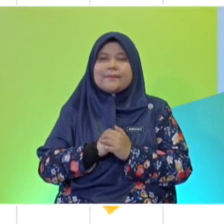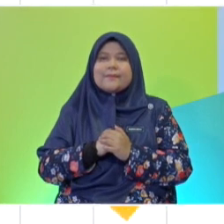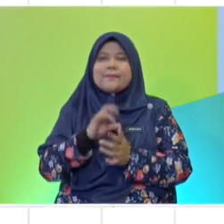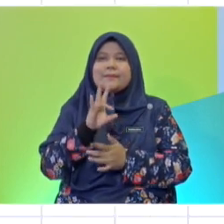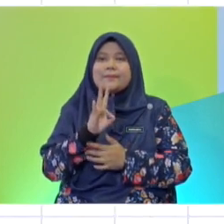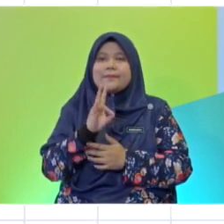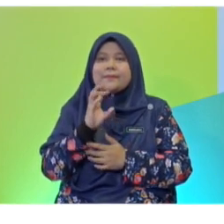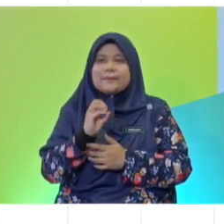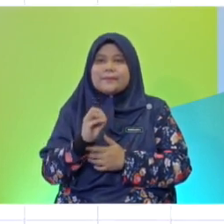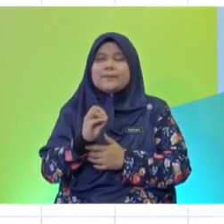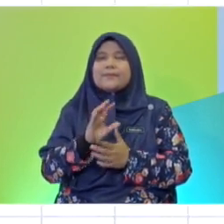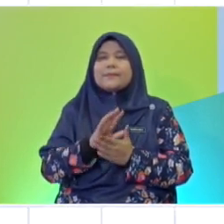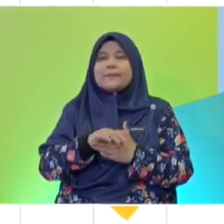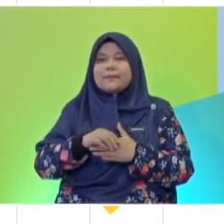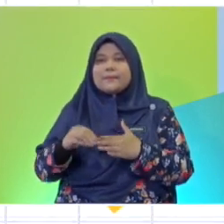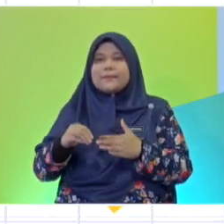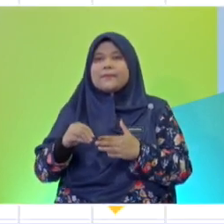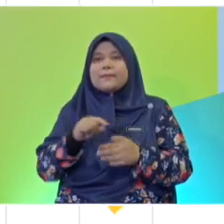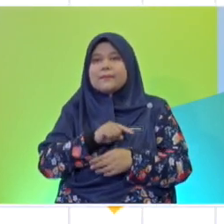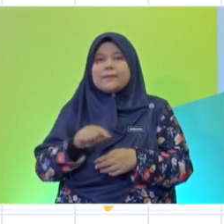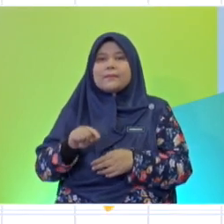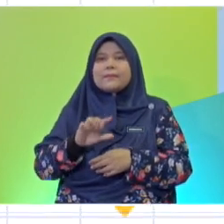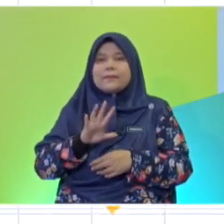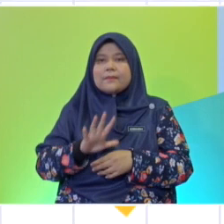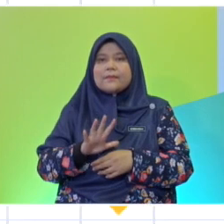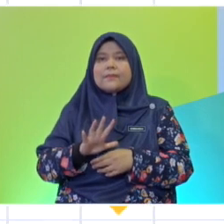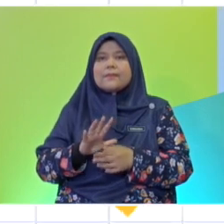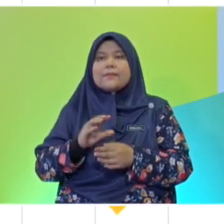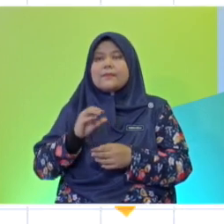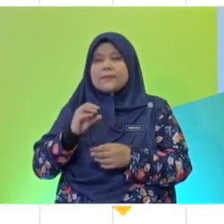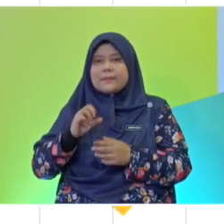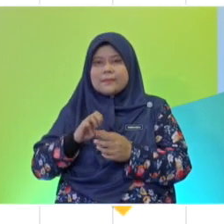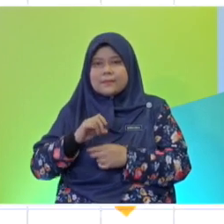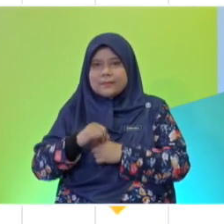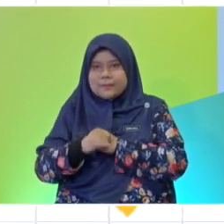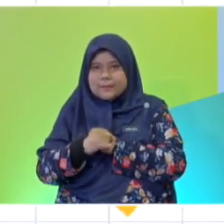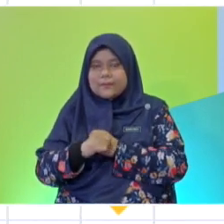70 Ringgit per 5 ekor = 125